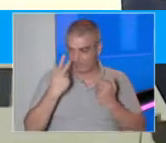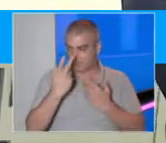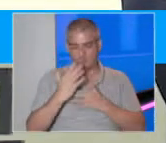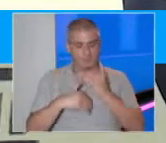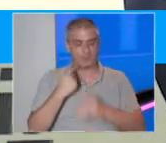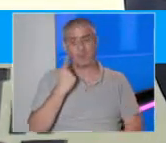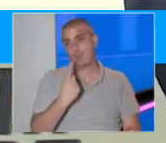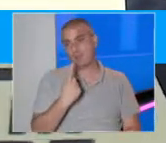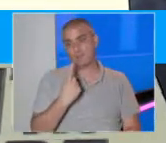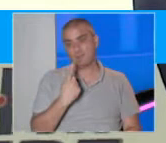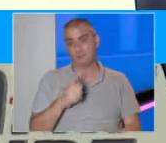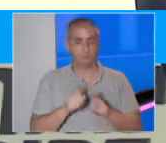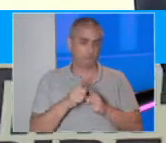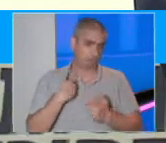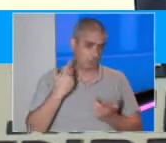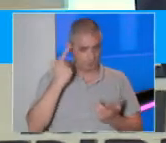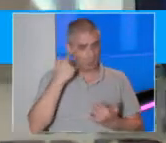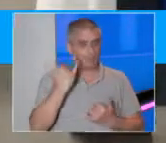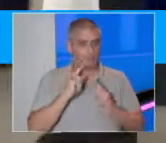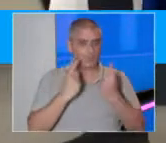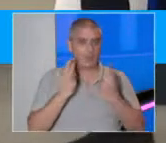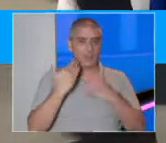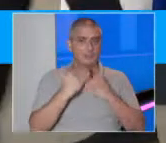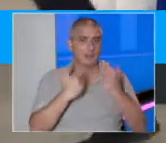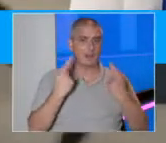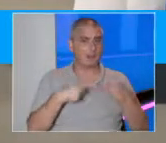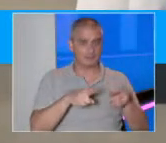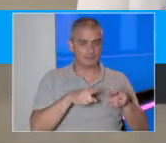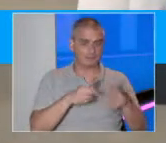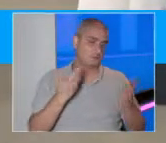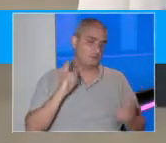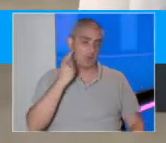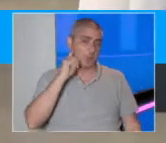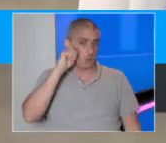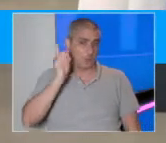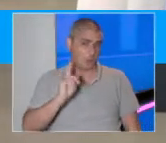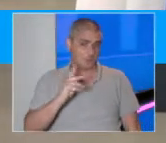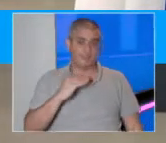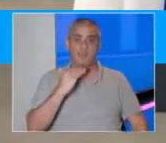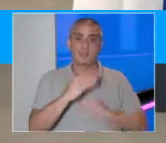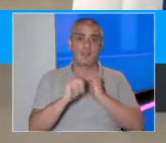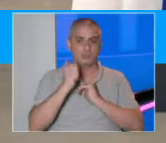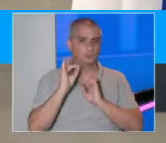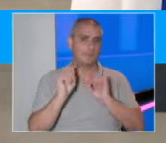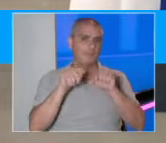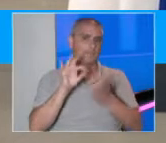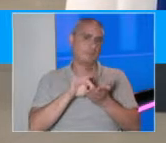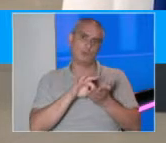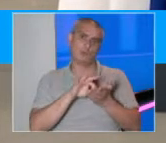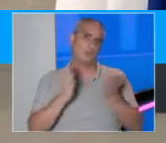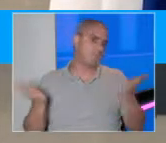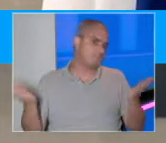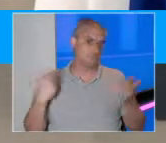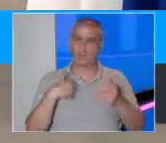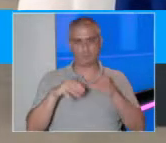תהליך אחד, וכמו שאנחנו יודעים, תמיד קורה תהליך נוסף שהוא נסתר מן העין. התהליך הראשון באמת מביא אותנו לנקודה שבה נדמה